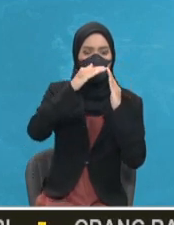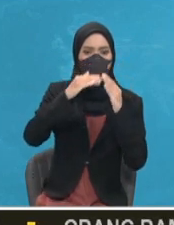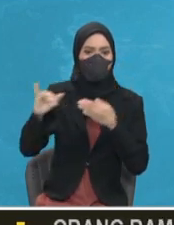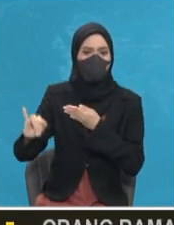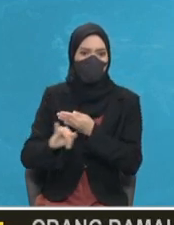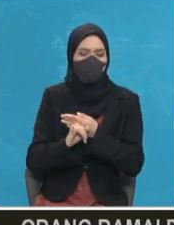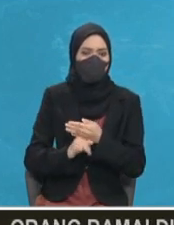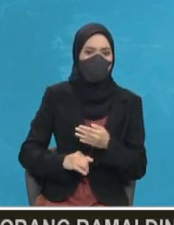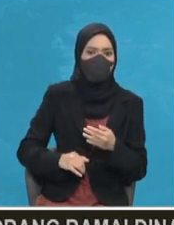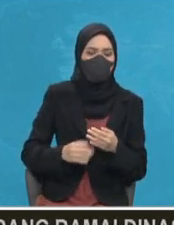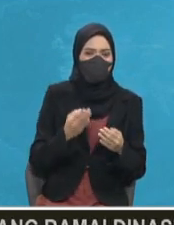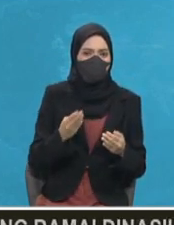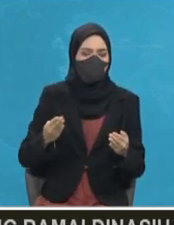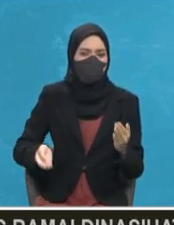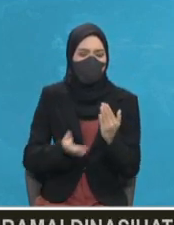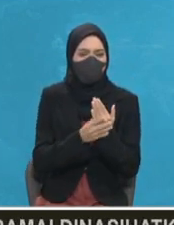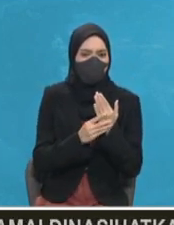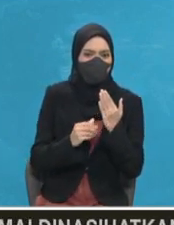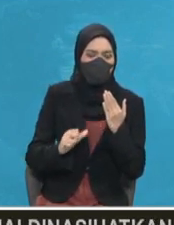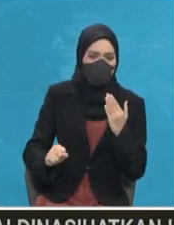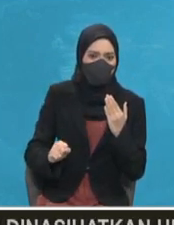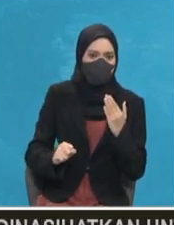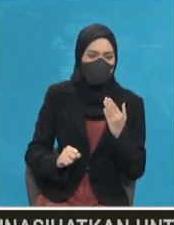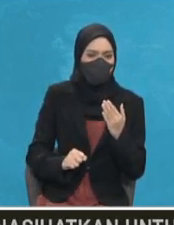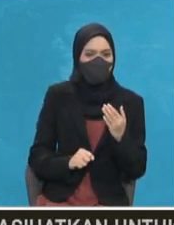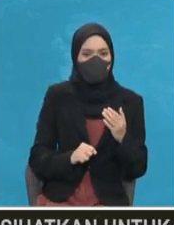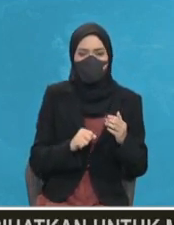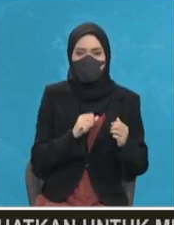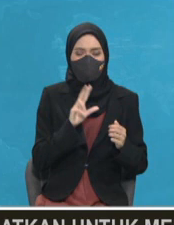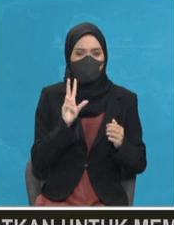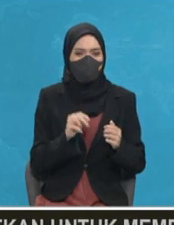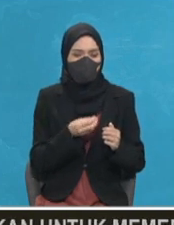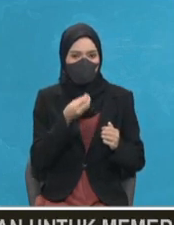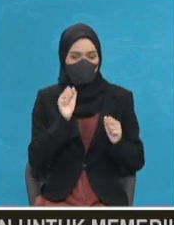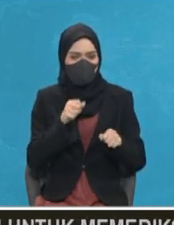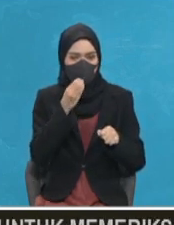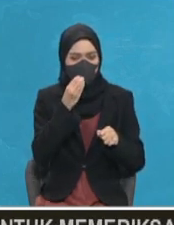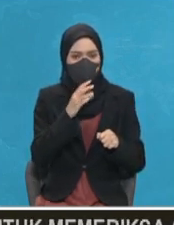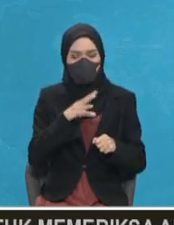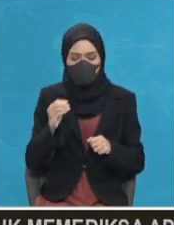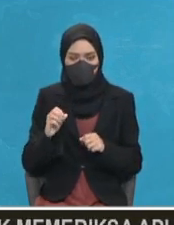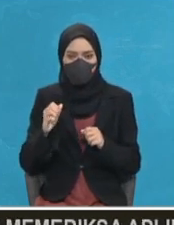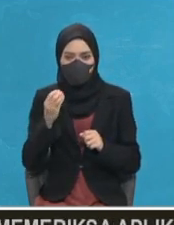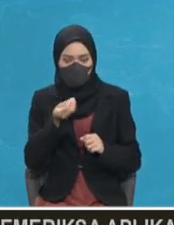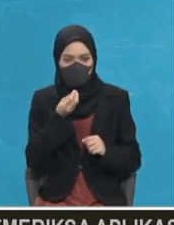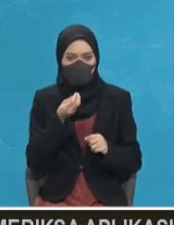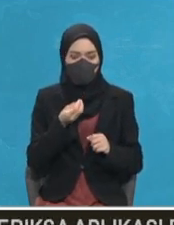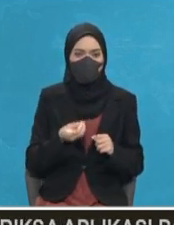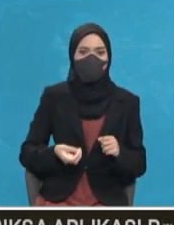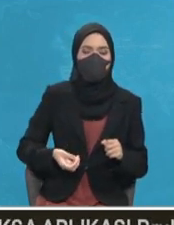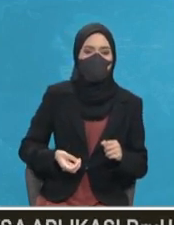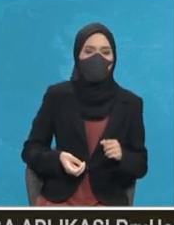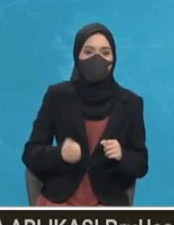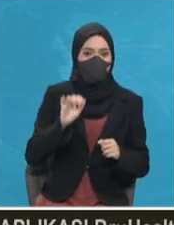bahan api kalian bahan galian yang tidak boleh dimakan dan makanan lima komoditi impor utama pada